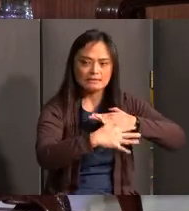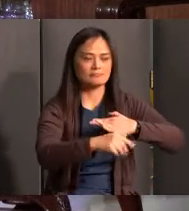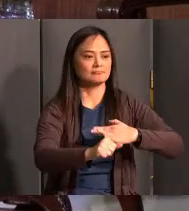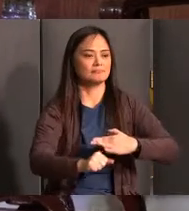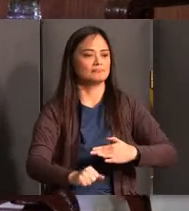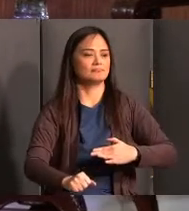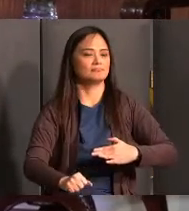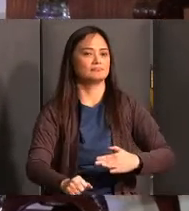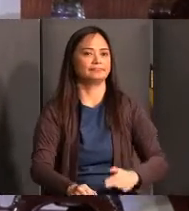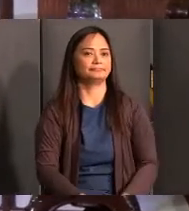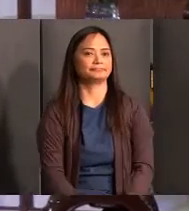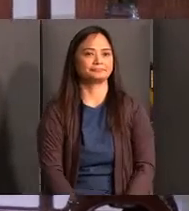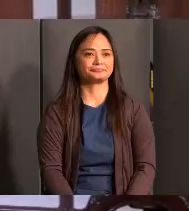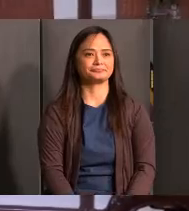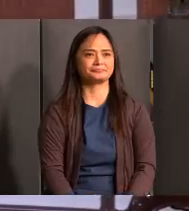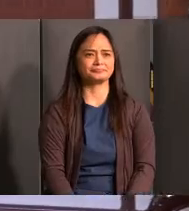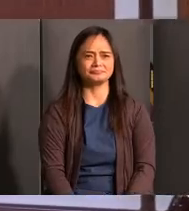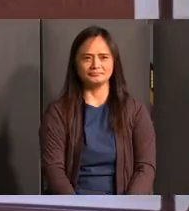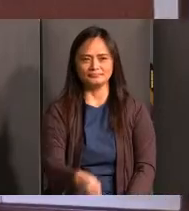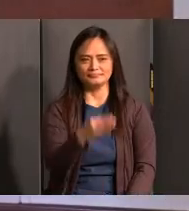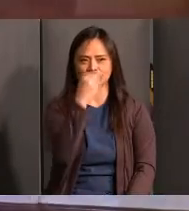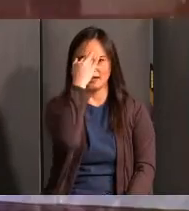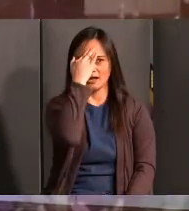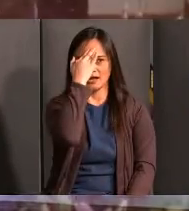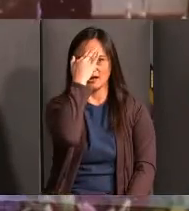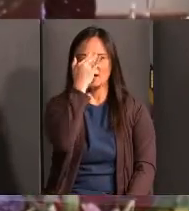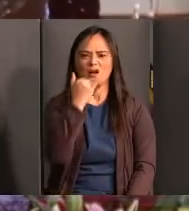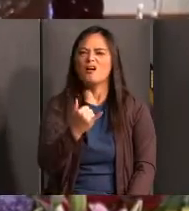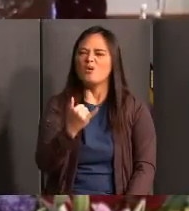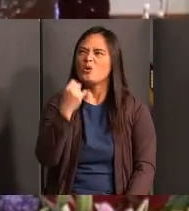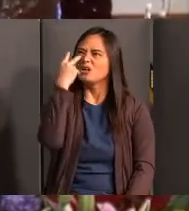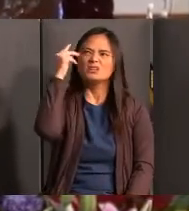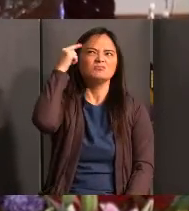Bakit ang tingin mo kay Kristo, kailangan mo lang sa kanya, swerte?